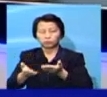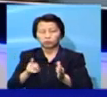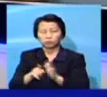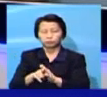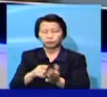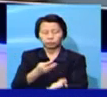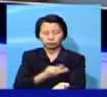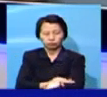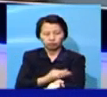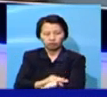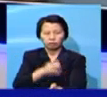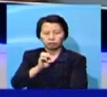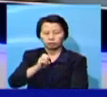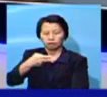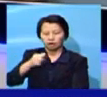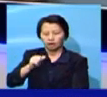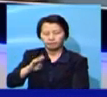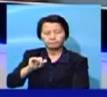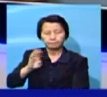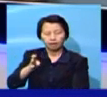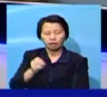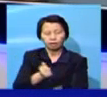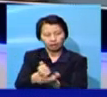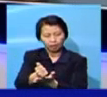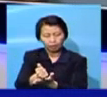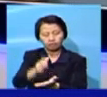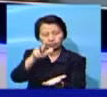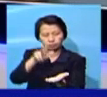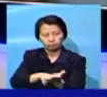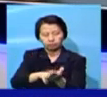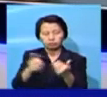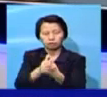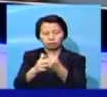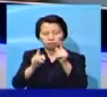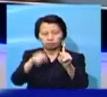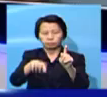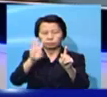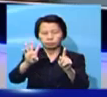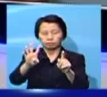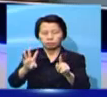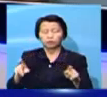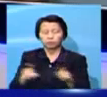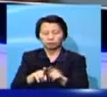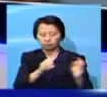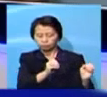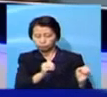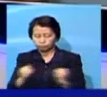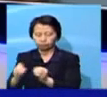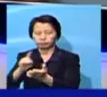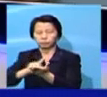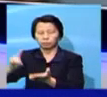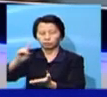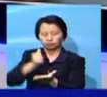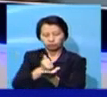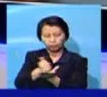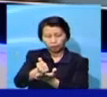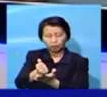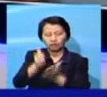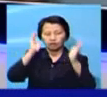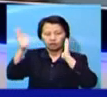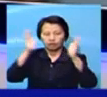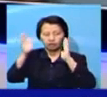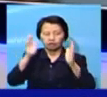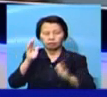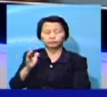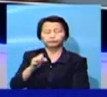perwarisan hibah amanah danisharan amanah sehingga 1 April ini penganuraningguam Malaysia